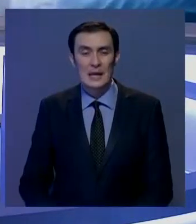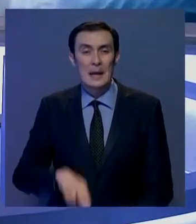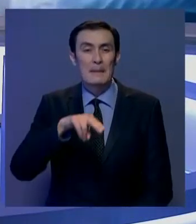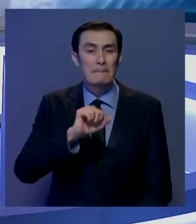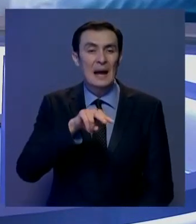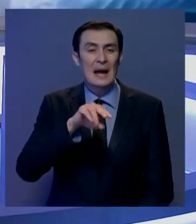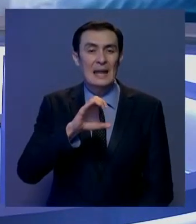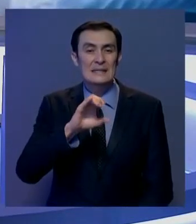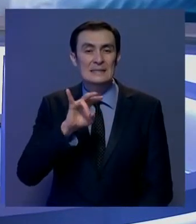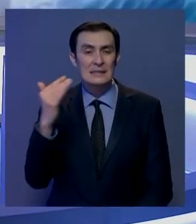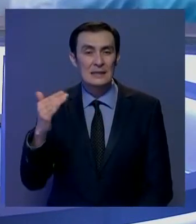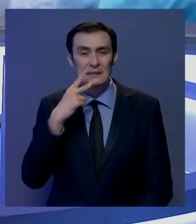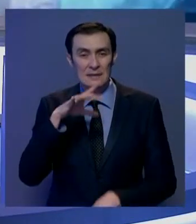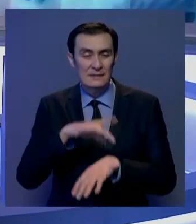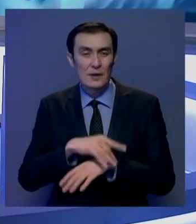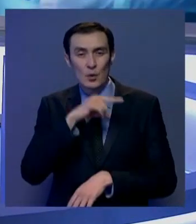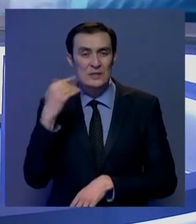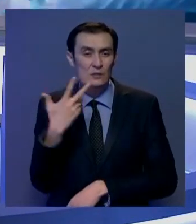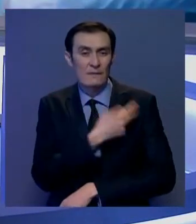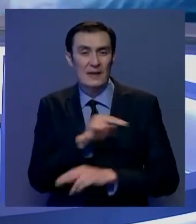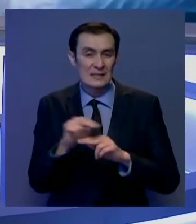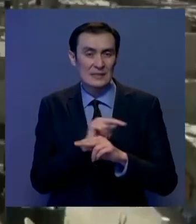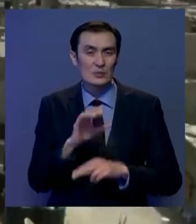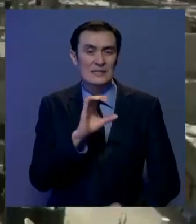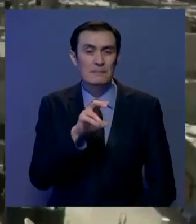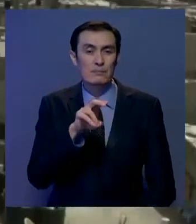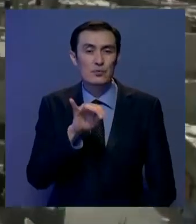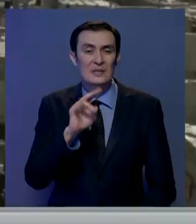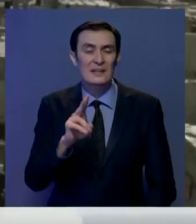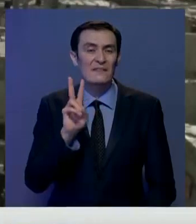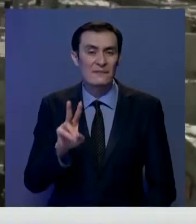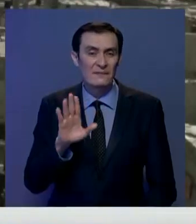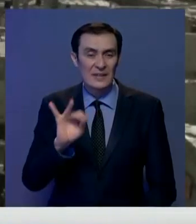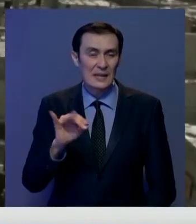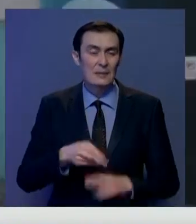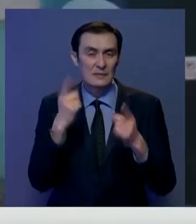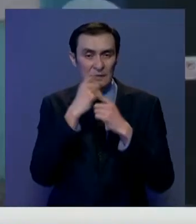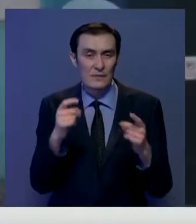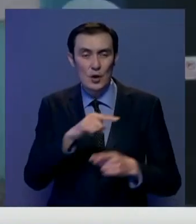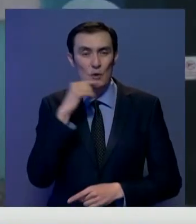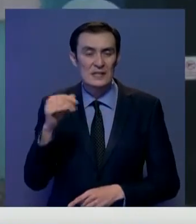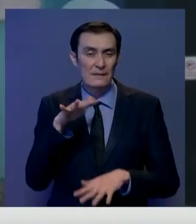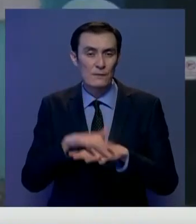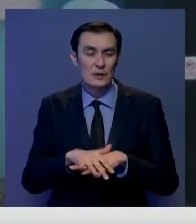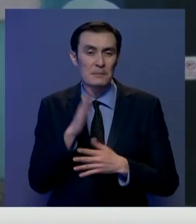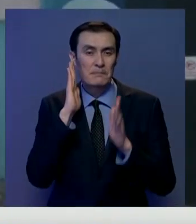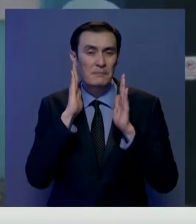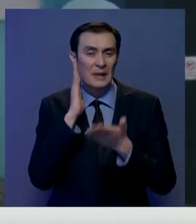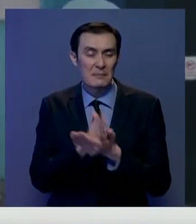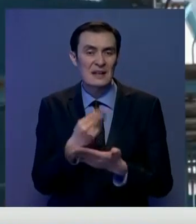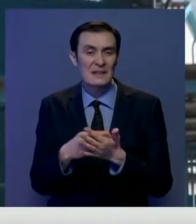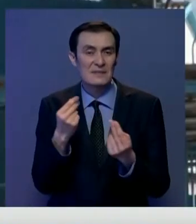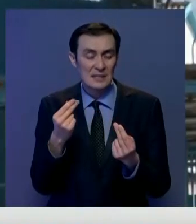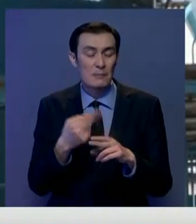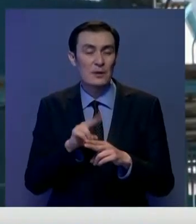В Палестине зарегистрировали российскую вакцину от коронавируса «Спутник Ви». Об этом накануне сообщил Российский фонд прямых инвестиций. Позже эту